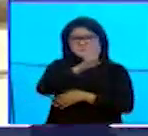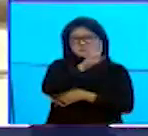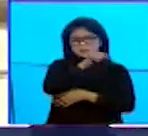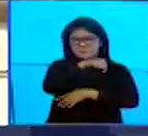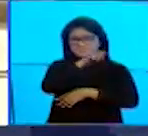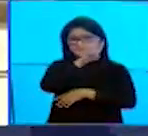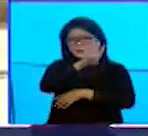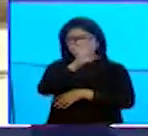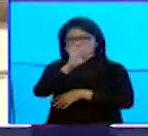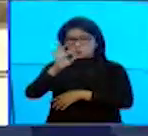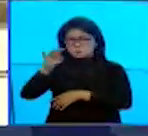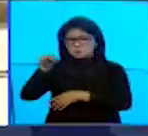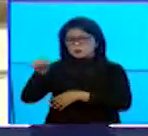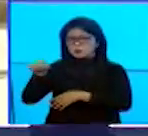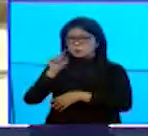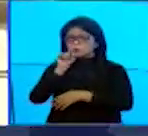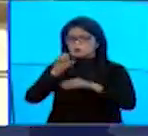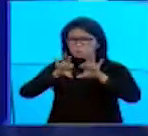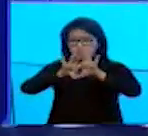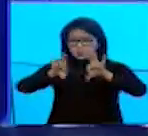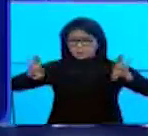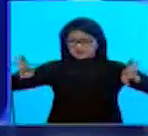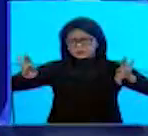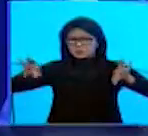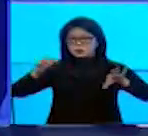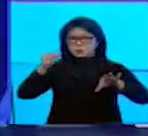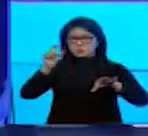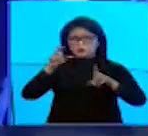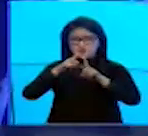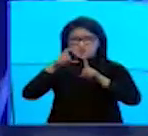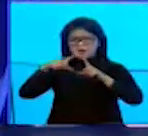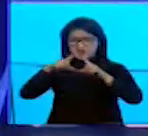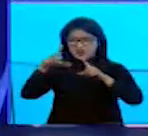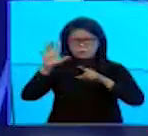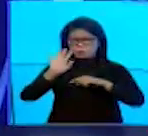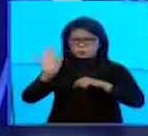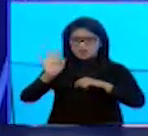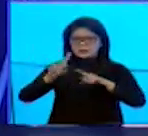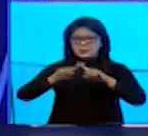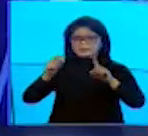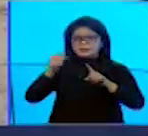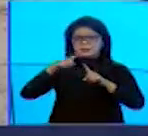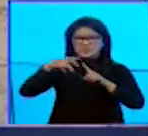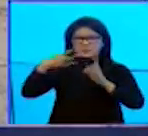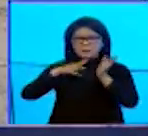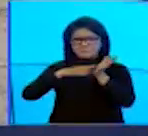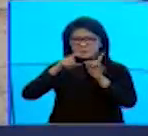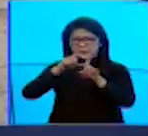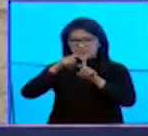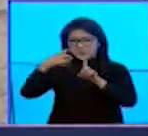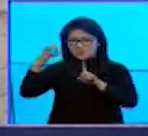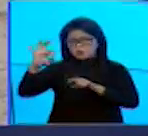penggenangan peluncur torpedo Jadi bukan rudal ya Nomor 8 diri peluncur torpedo Nomor 8 yang merupakan